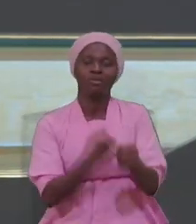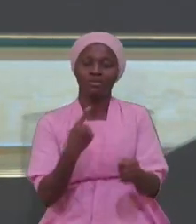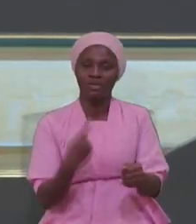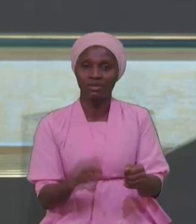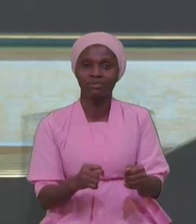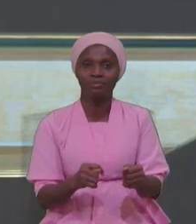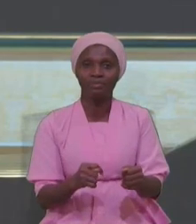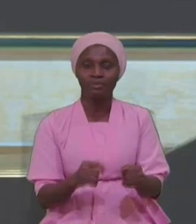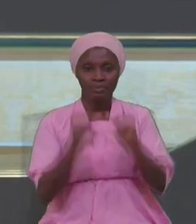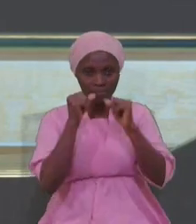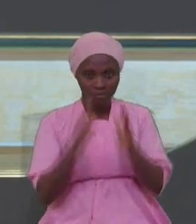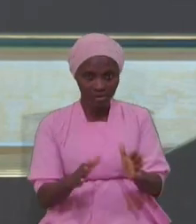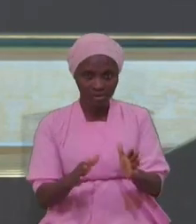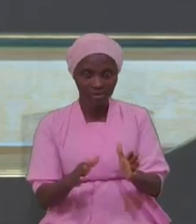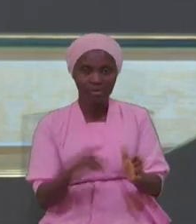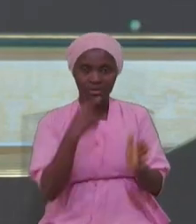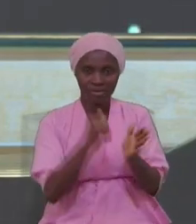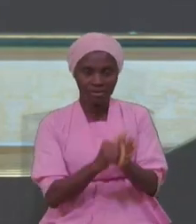paix, chauffez-vous,